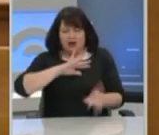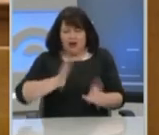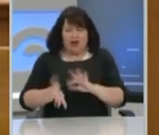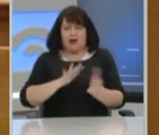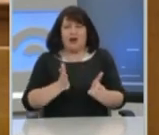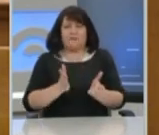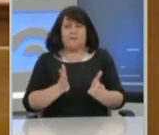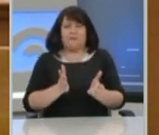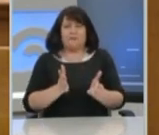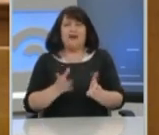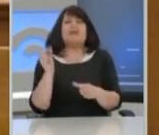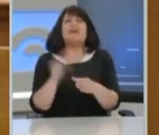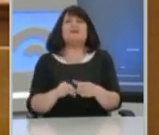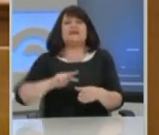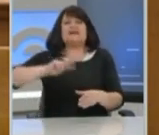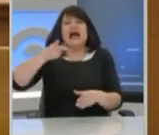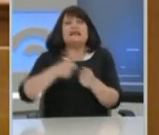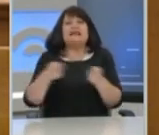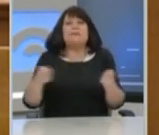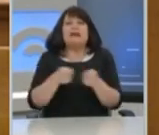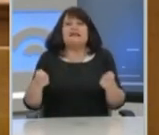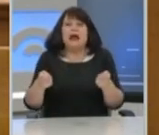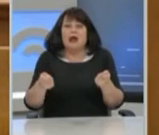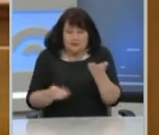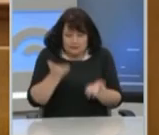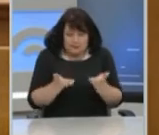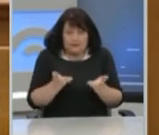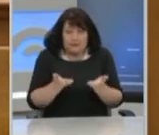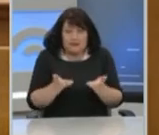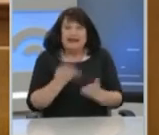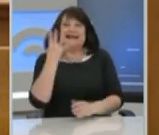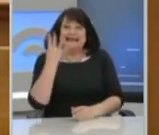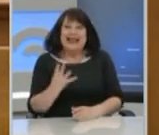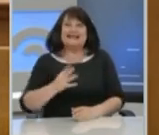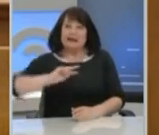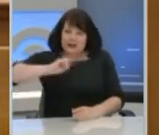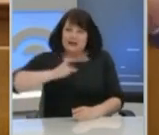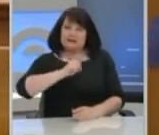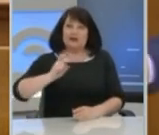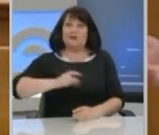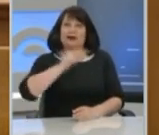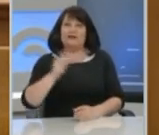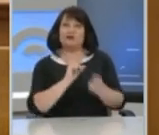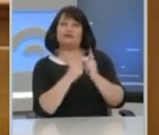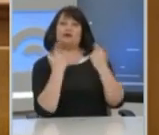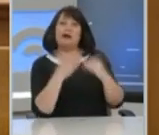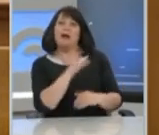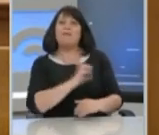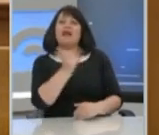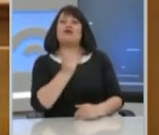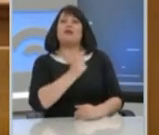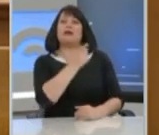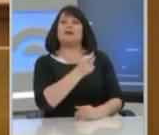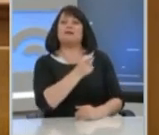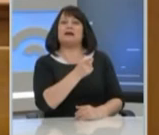ταυτόχρονα δεν ψηφίζετε τα αντίμετρα ύψους σχεδόν 4 δισεκατομμυρίων ευρώ που έχουν συμφωνηθεί με τους δανειστές. Ενώ